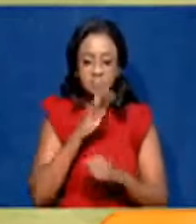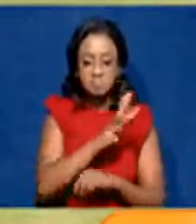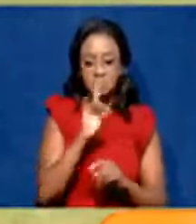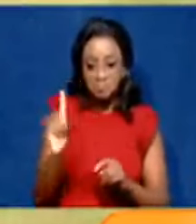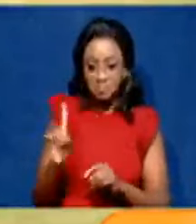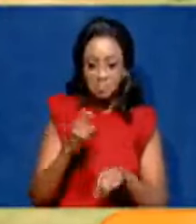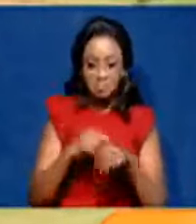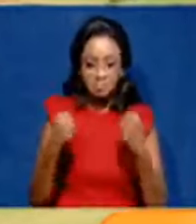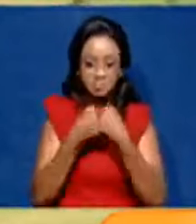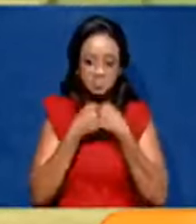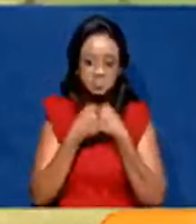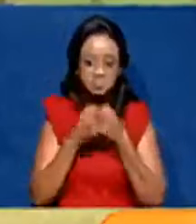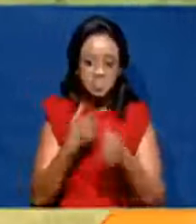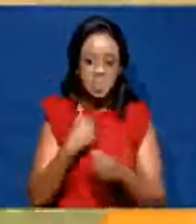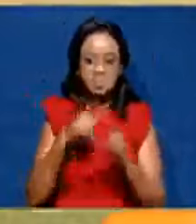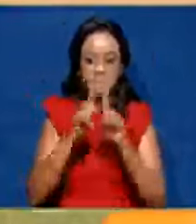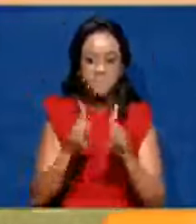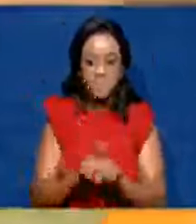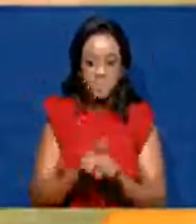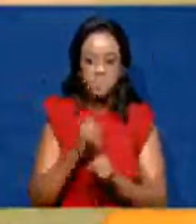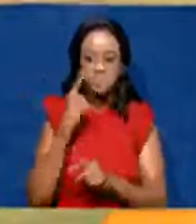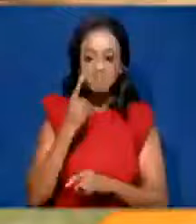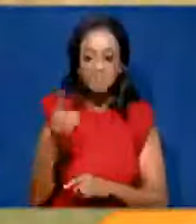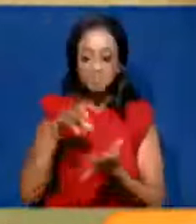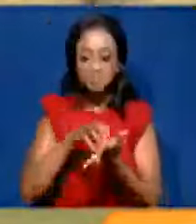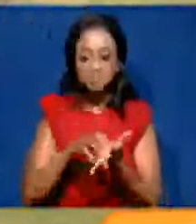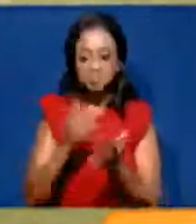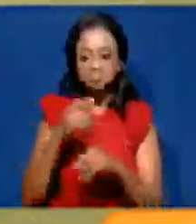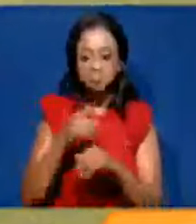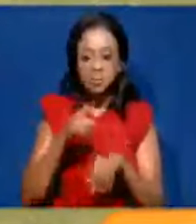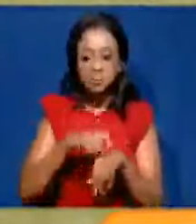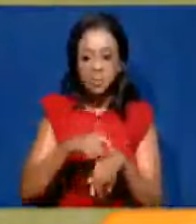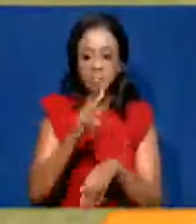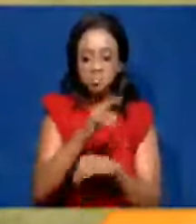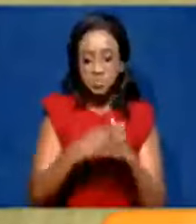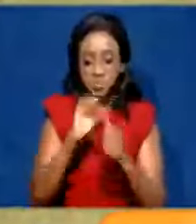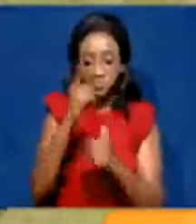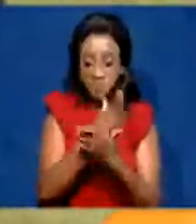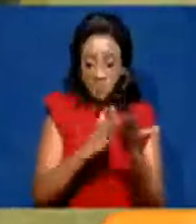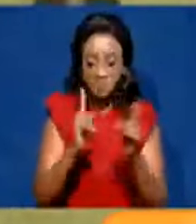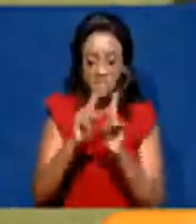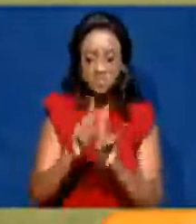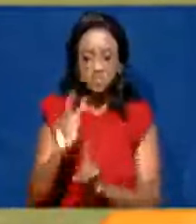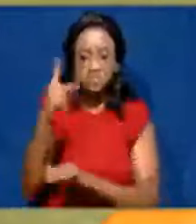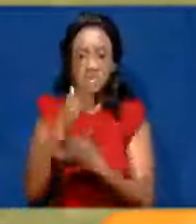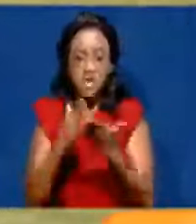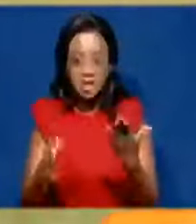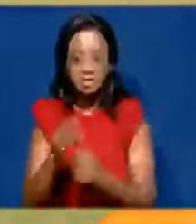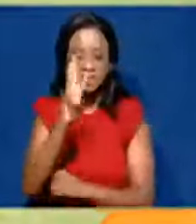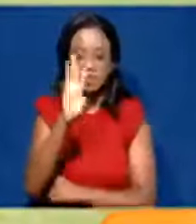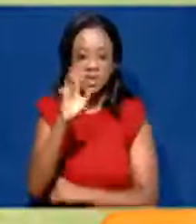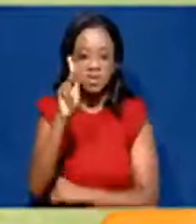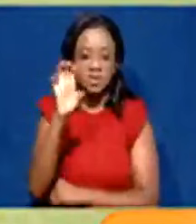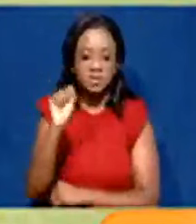Lena Wanjala alifunga mabao mawili dakika za 28 na 40 kipindi cha kwanza. Katika kipindi cha pili, Lena Were na Triza Ekesa